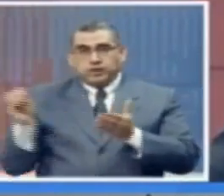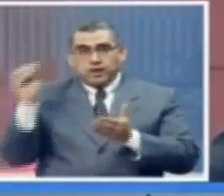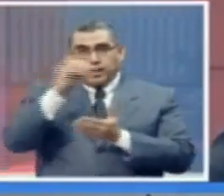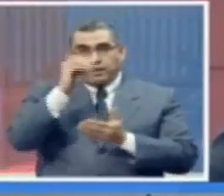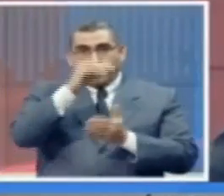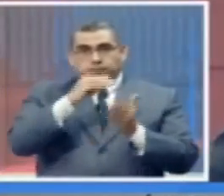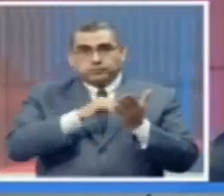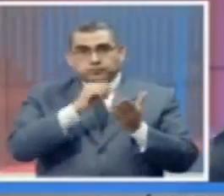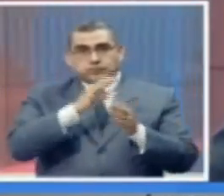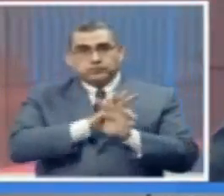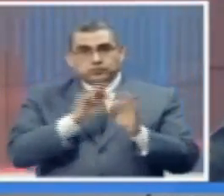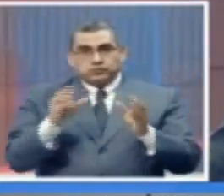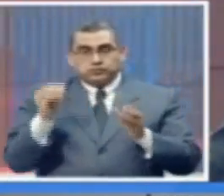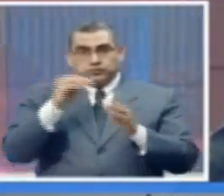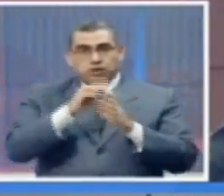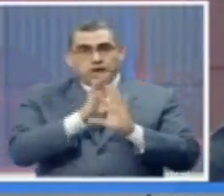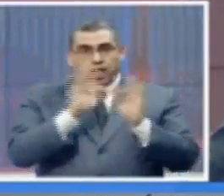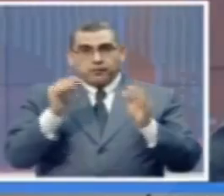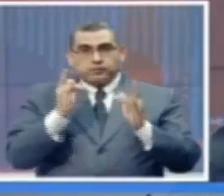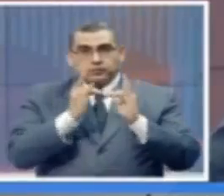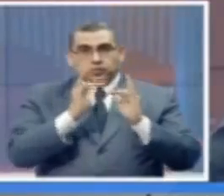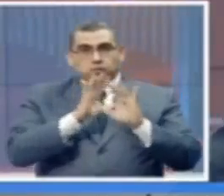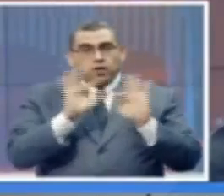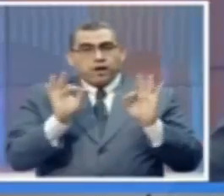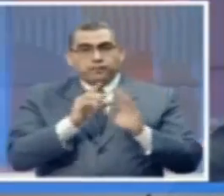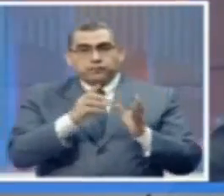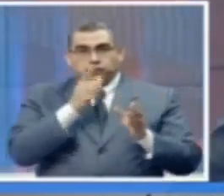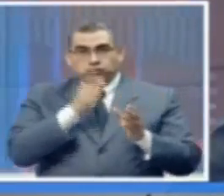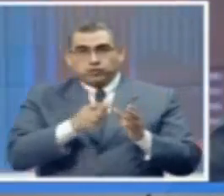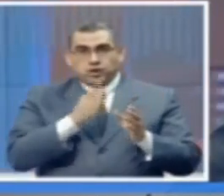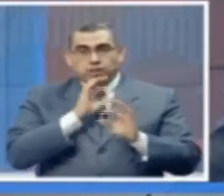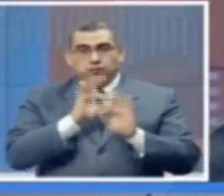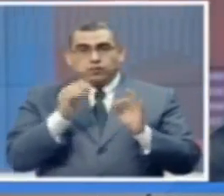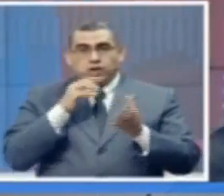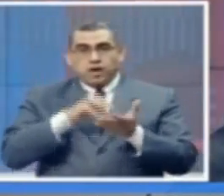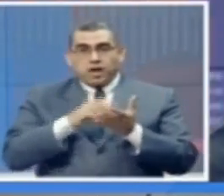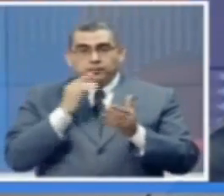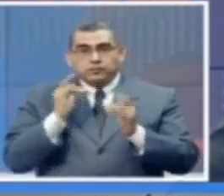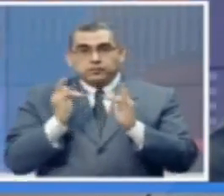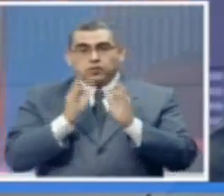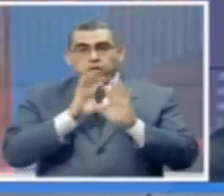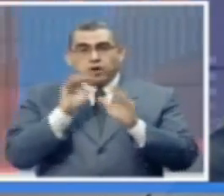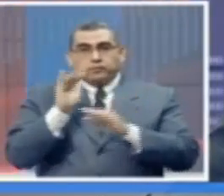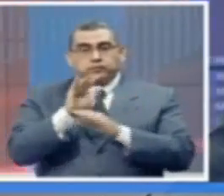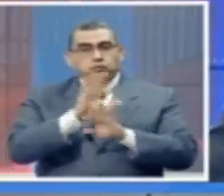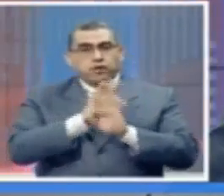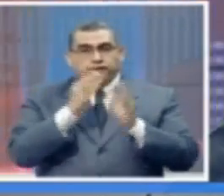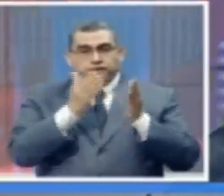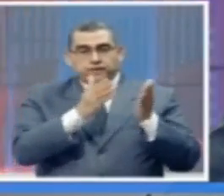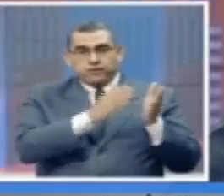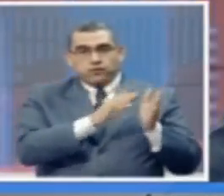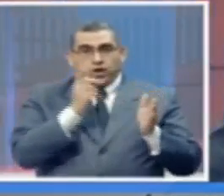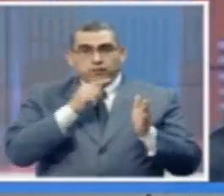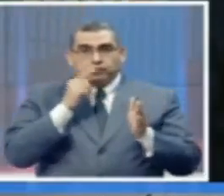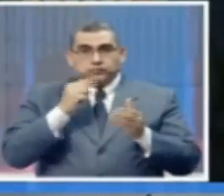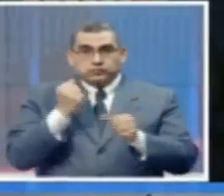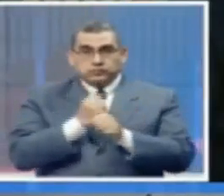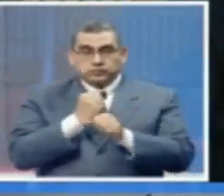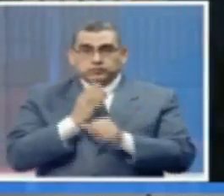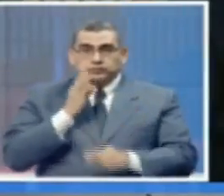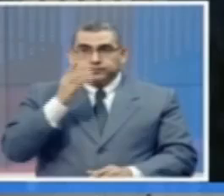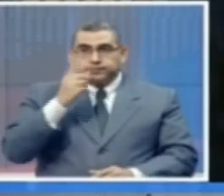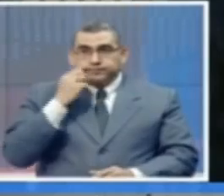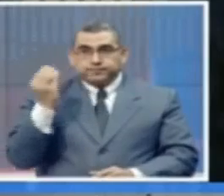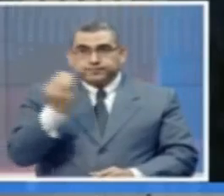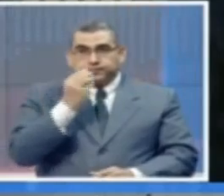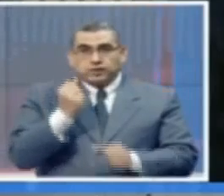وحدات سكنية موطنة بالكامل ومزودة بالخدمات اللازمة. جاء ذلك خلال جولته